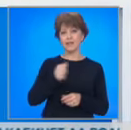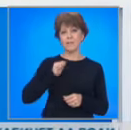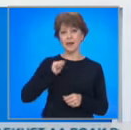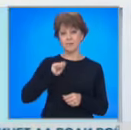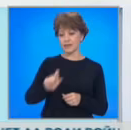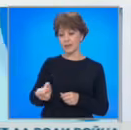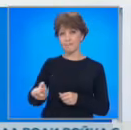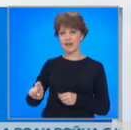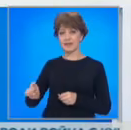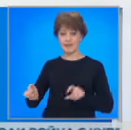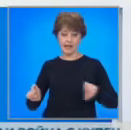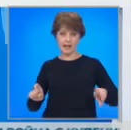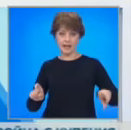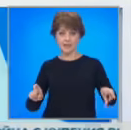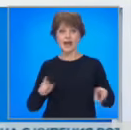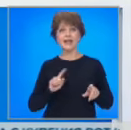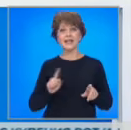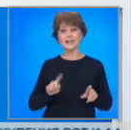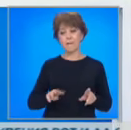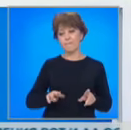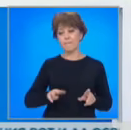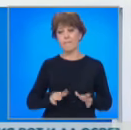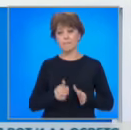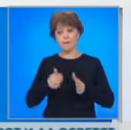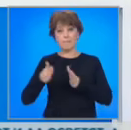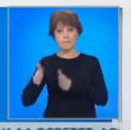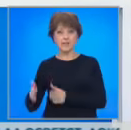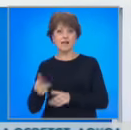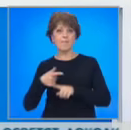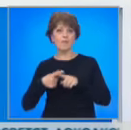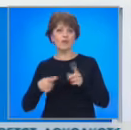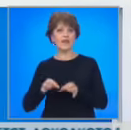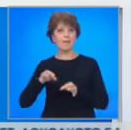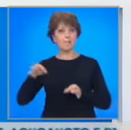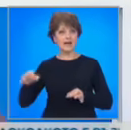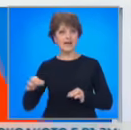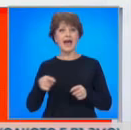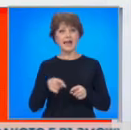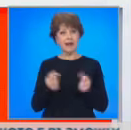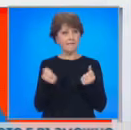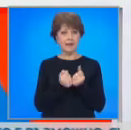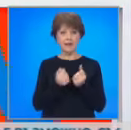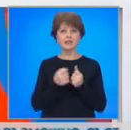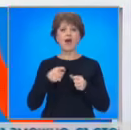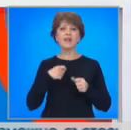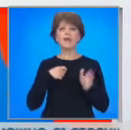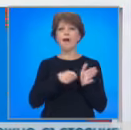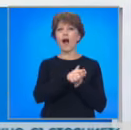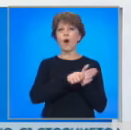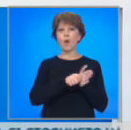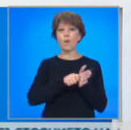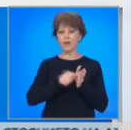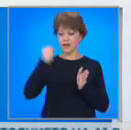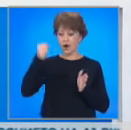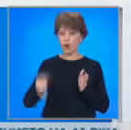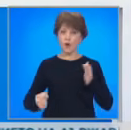мантинели от двете страни на трасето да бъдат преместени с още половин метър, а на мястото на инцидента да бъдат сложени гумени колчета, които да